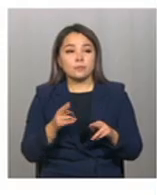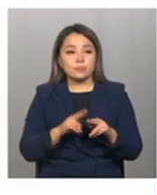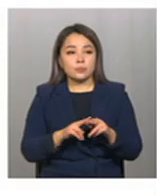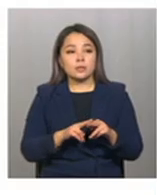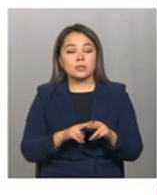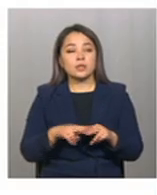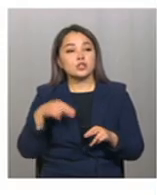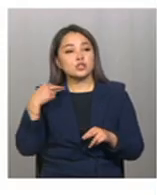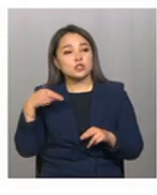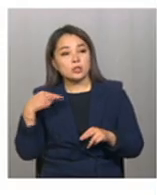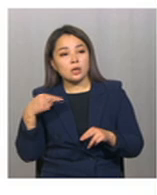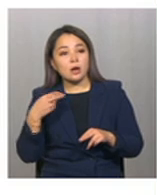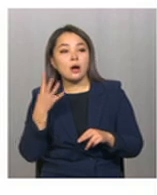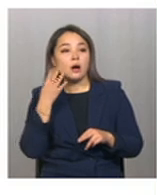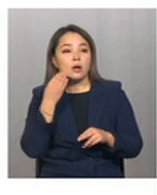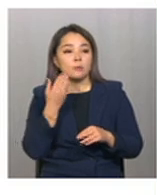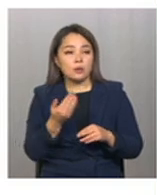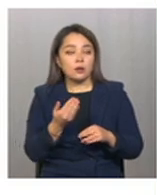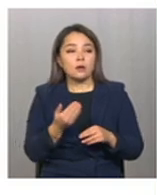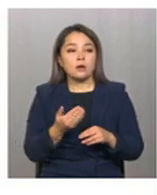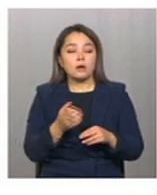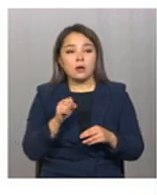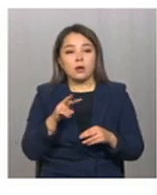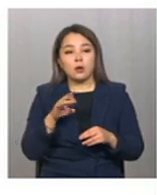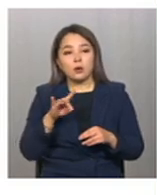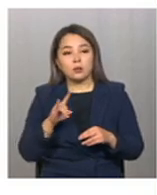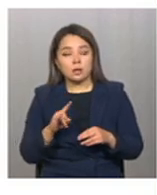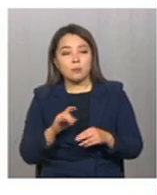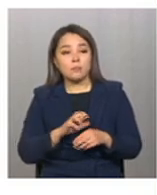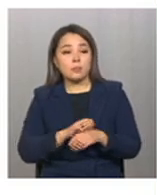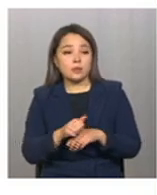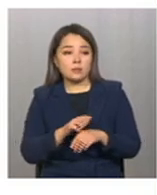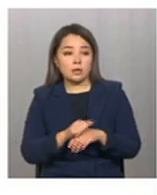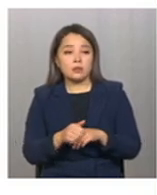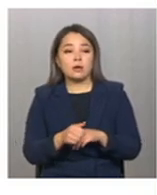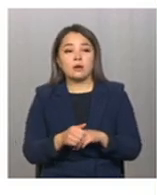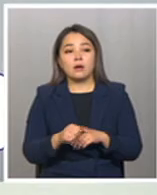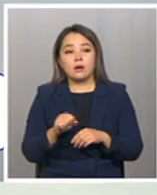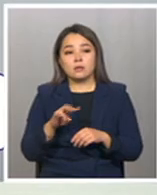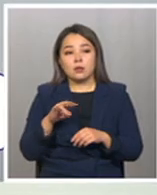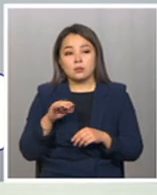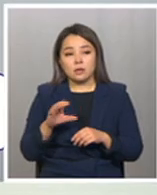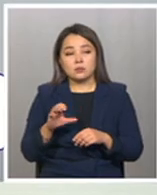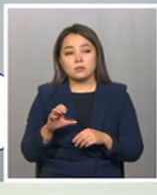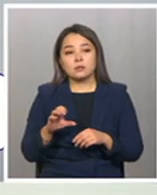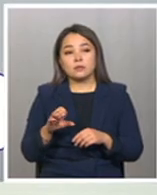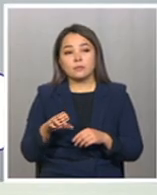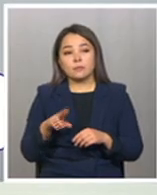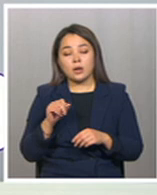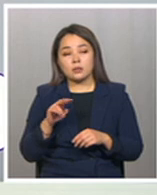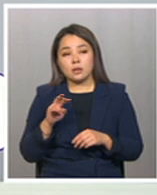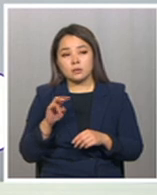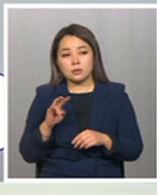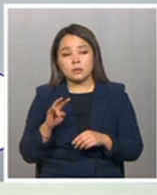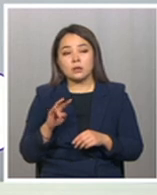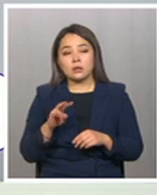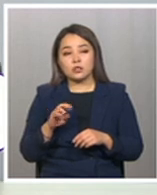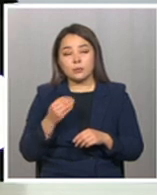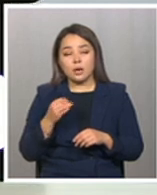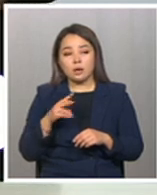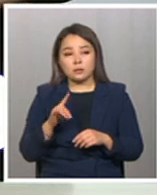шие, алма, алхоры, мандарин, ананас, таңқурай, банан,